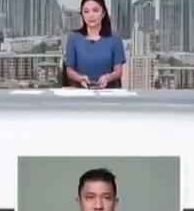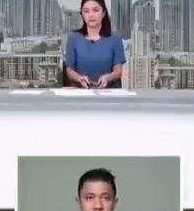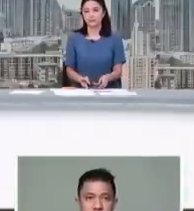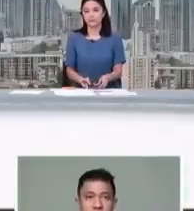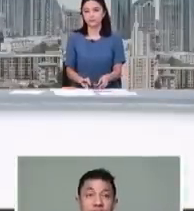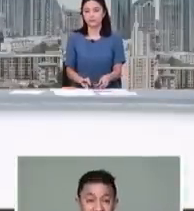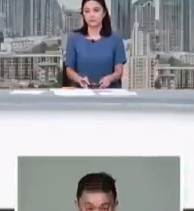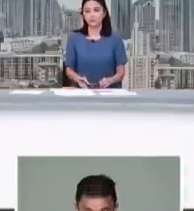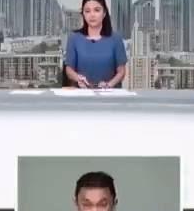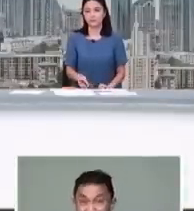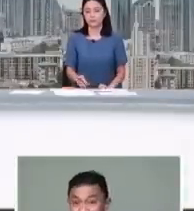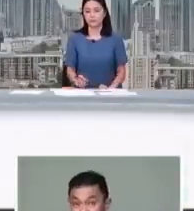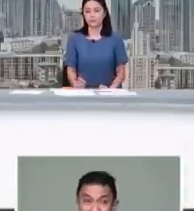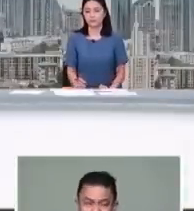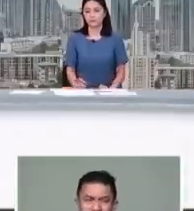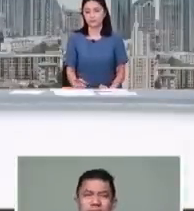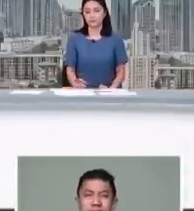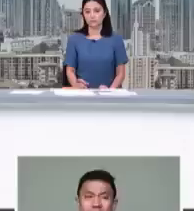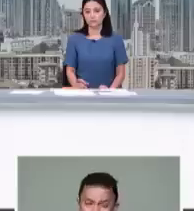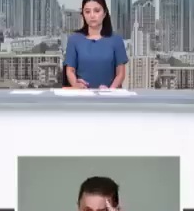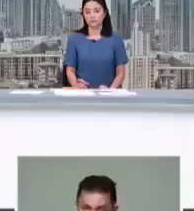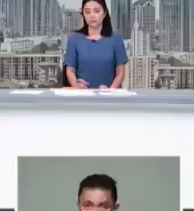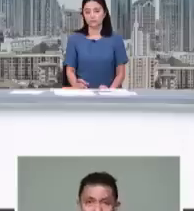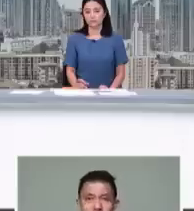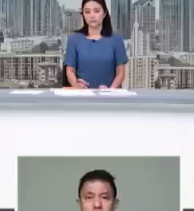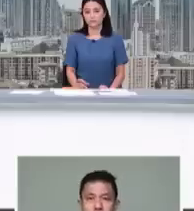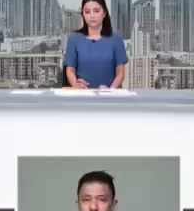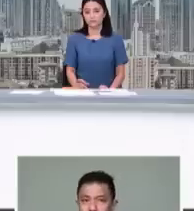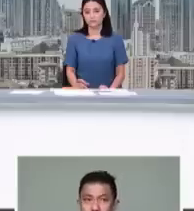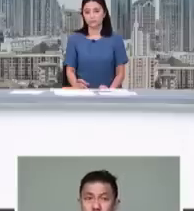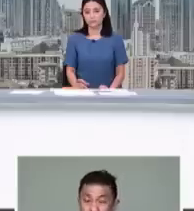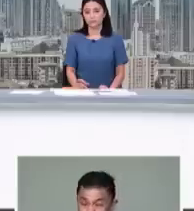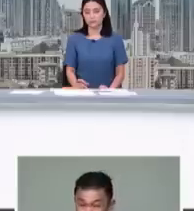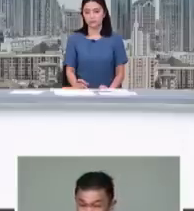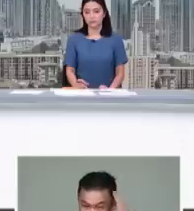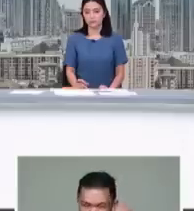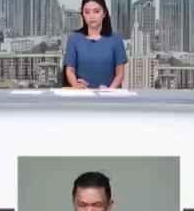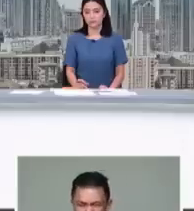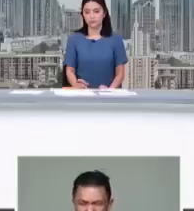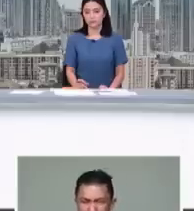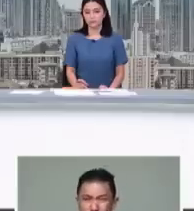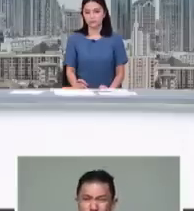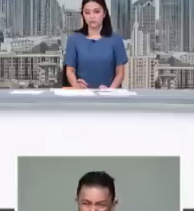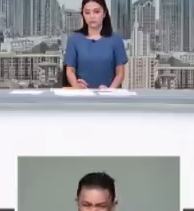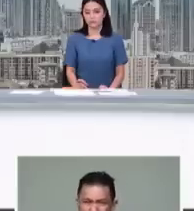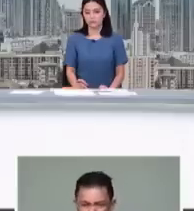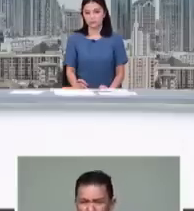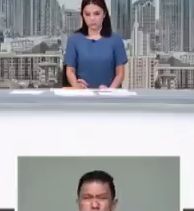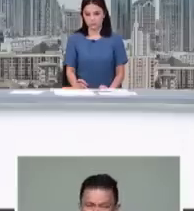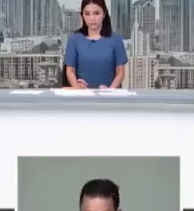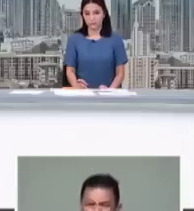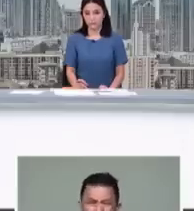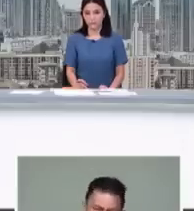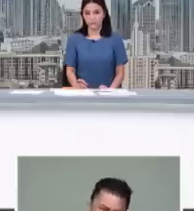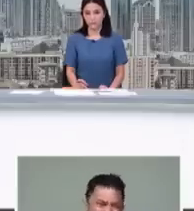และคุณผู้ชมคะตอนนี้น่าเป็นห่วงเหมือนกันนะคะที่สหรัฐค่ะเพราะว่าแม้ว่าบรรดาผู้เชี่ยวชาญจะออกมาเตือนชาวอเมริกันว่าอย่าเพิ่งเดินทางเลยนะคะปราก